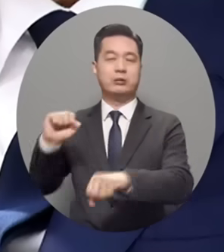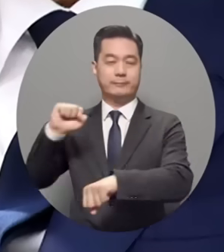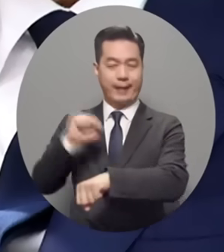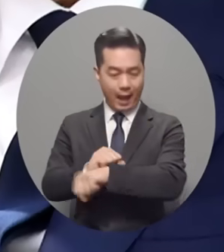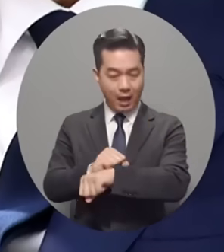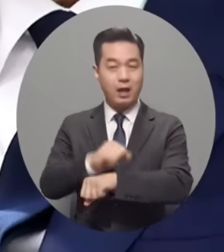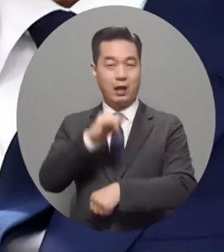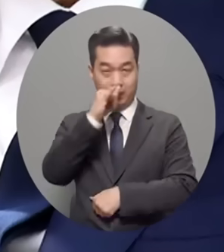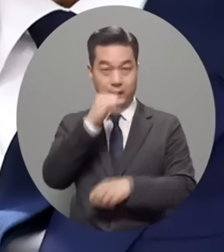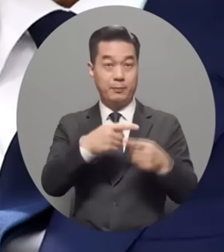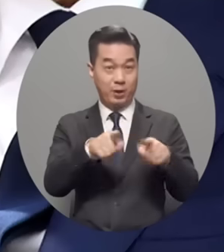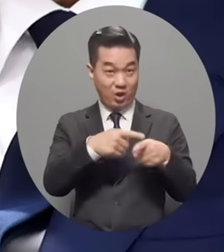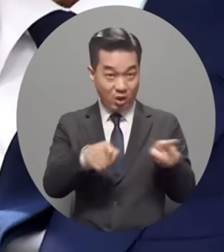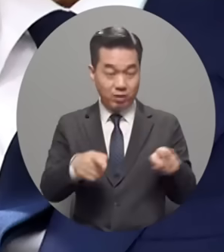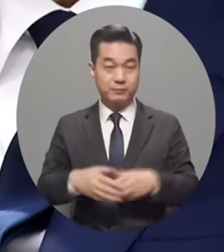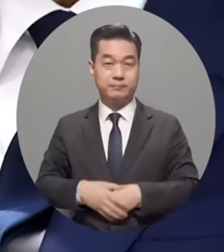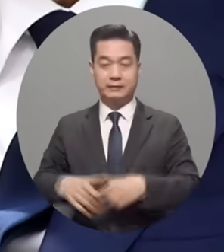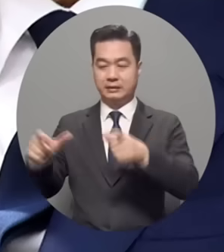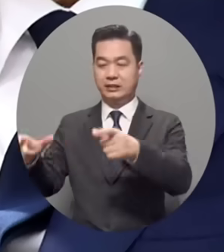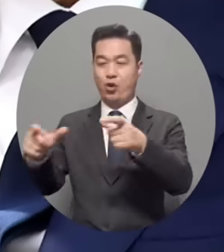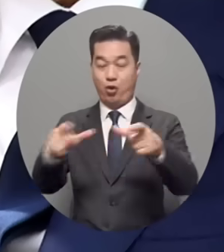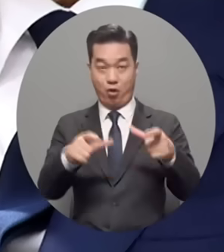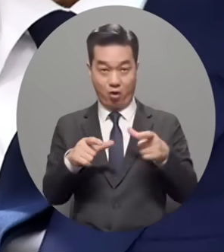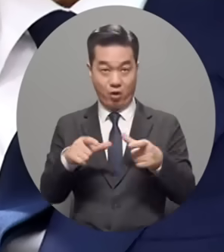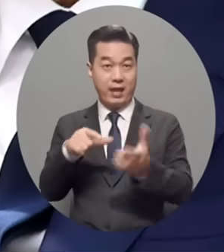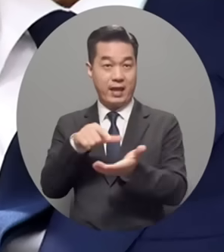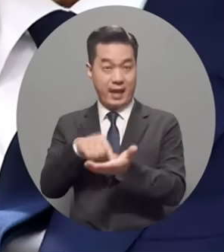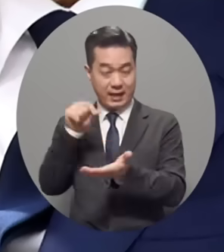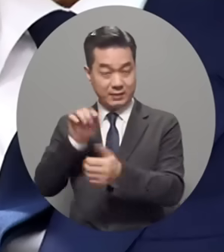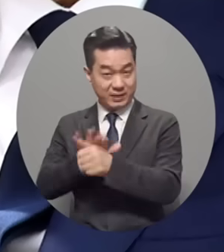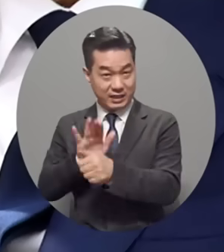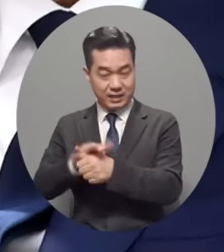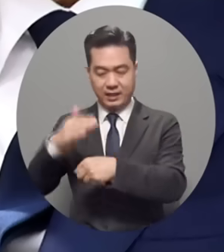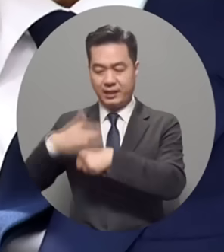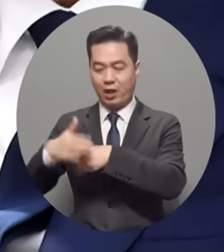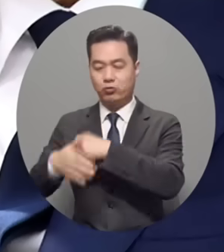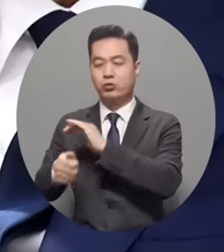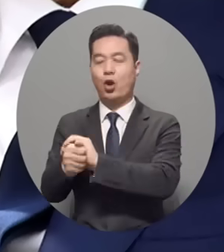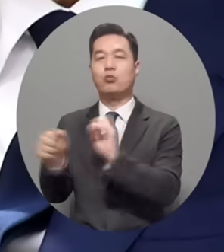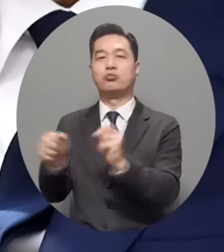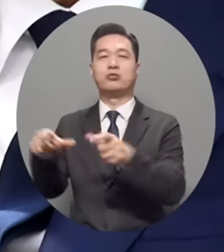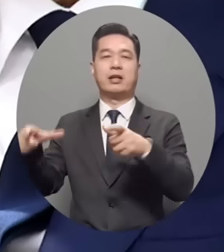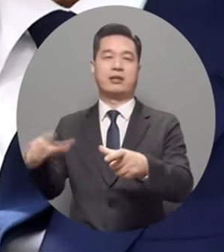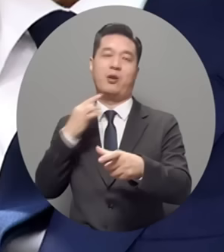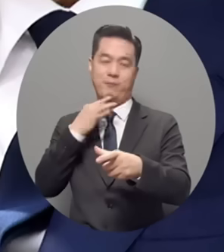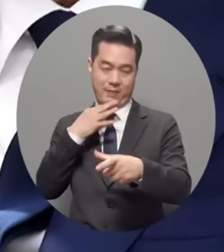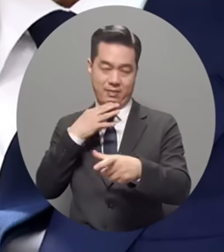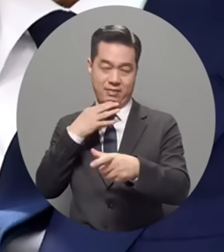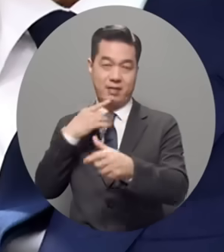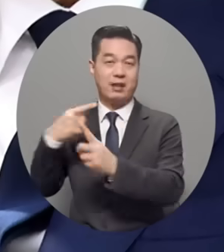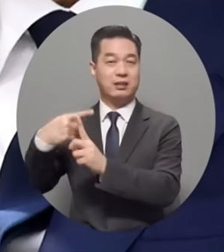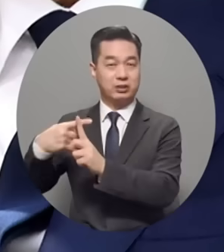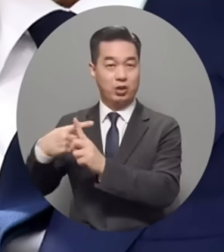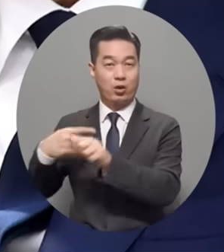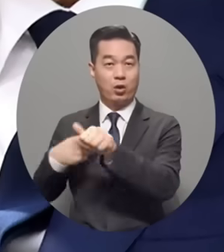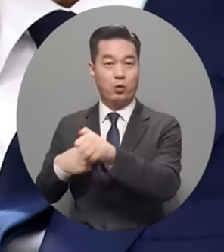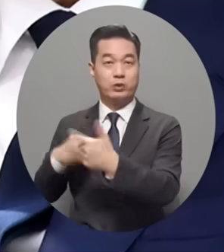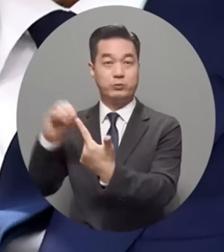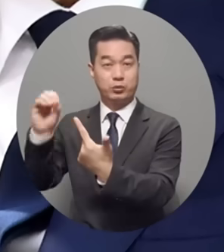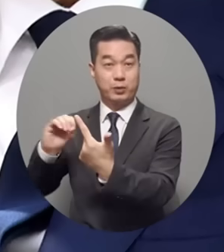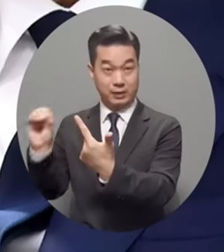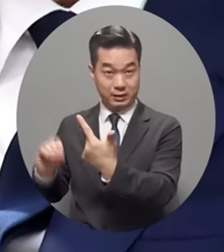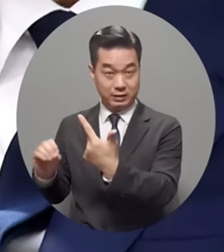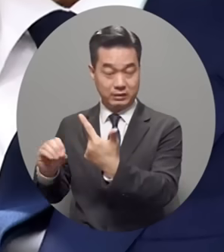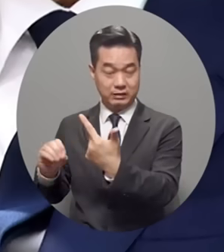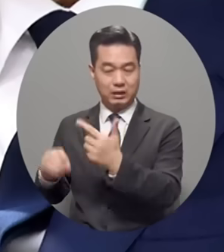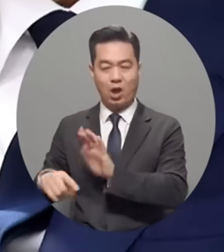긍정적으로 평가했고, 지역에서는 핵심 지지 기반인 대구 경북에서만 긍정평가가 56%로